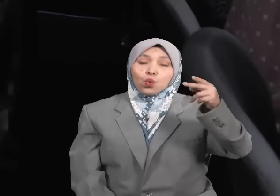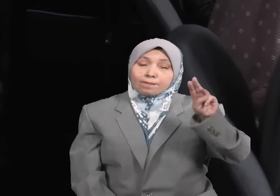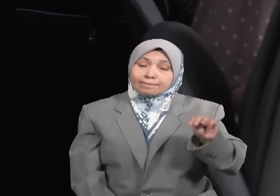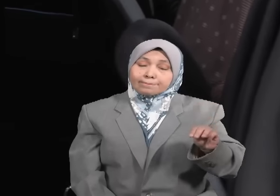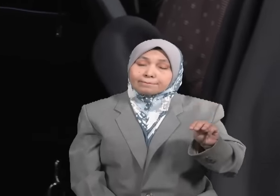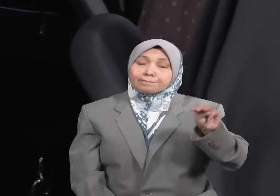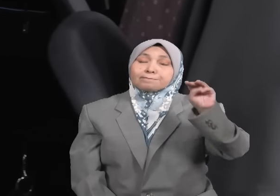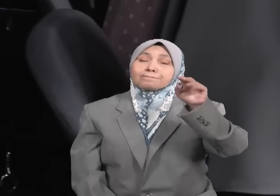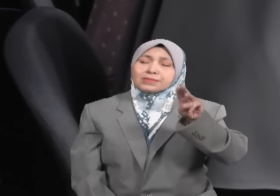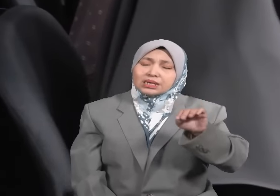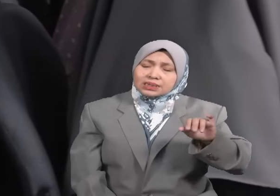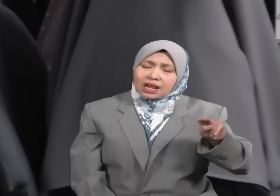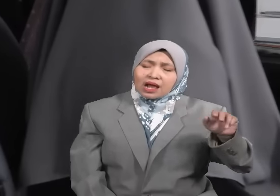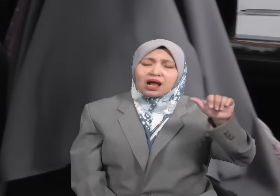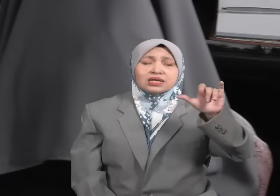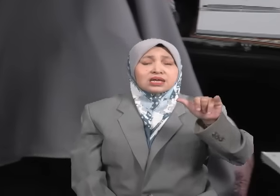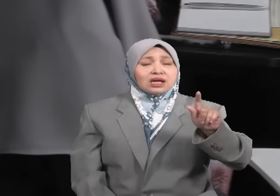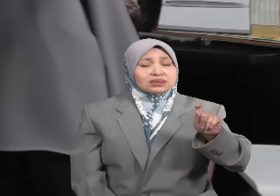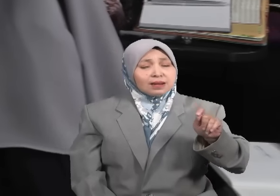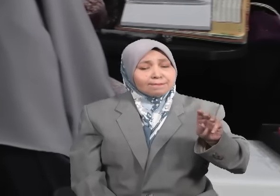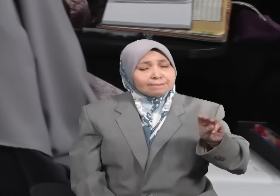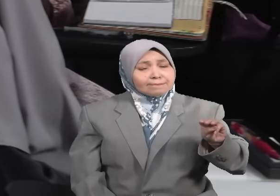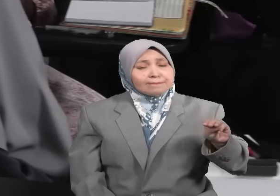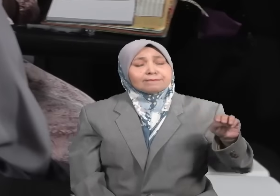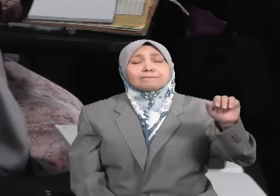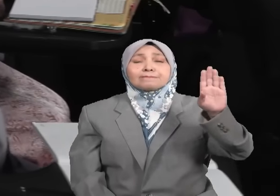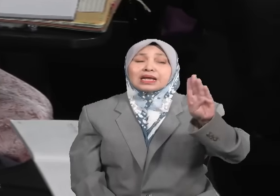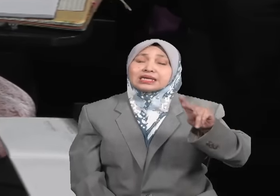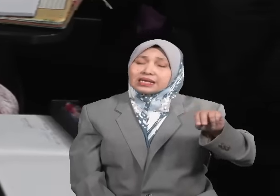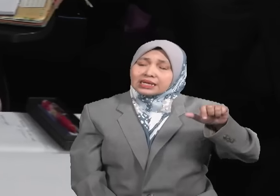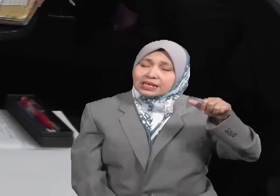آتَيْنَاهُمْ مِنْ آيَةٍ